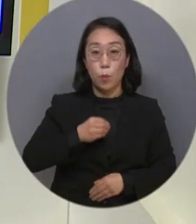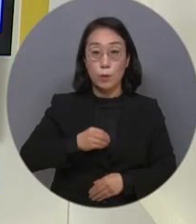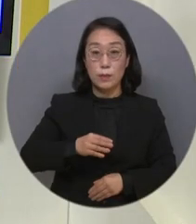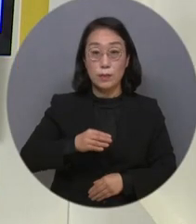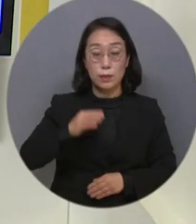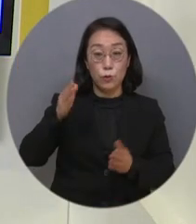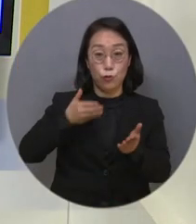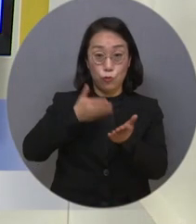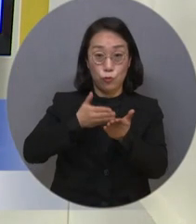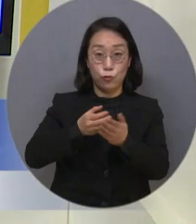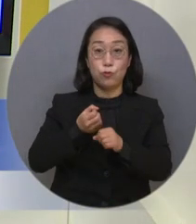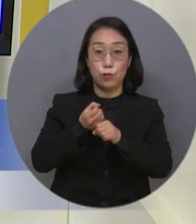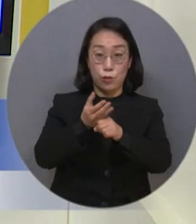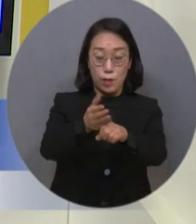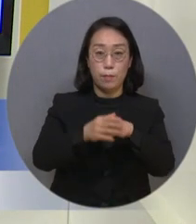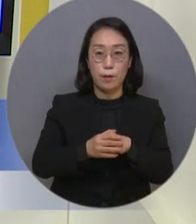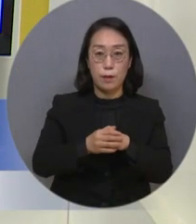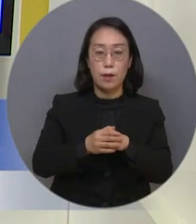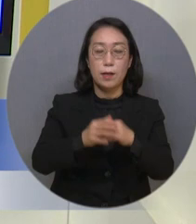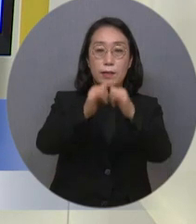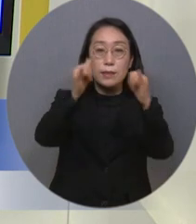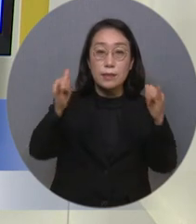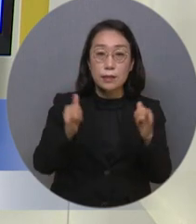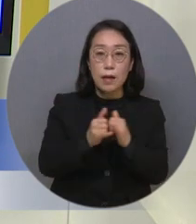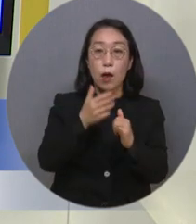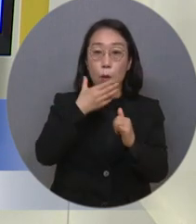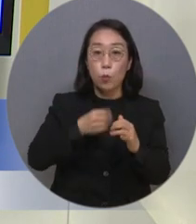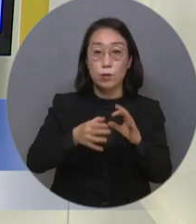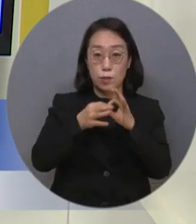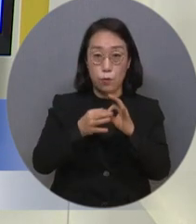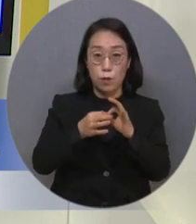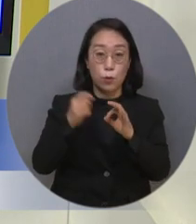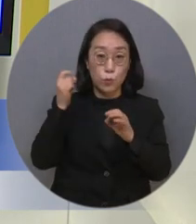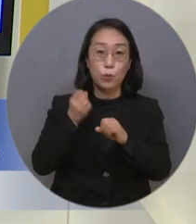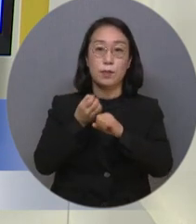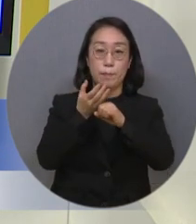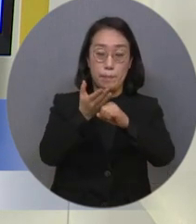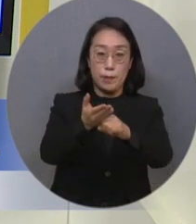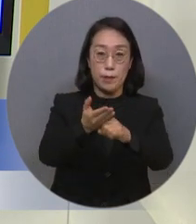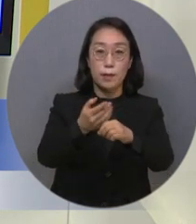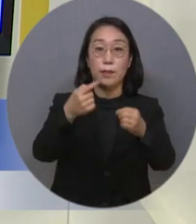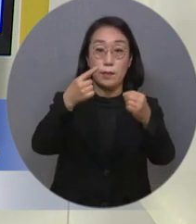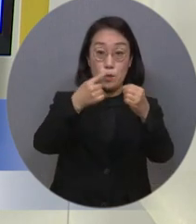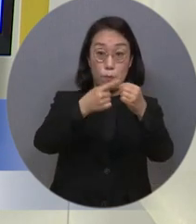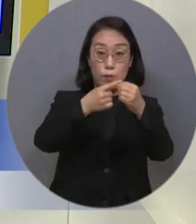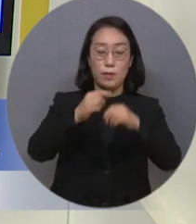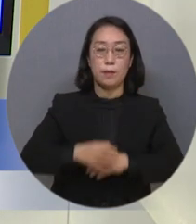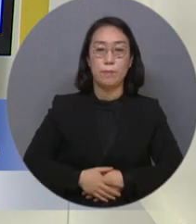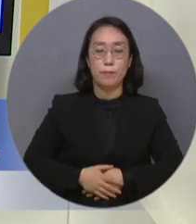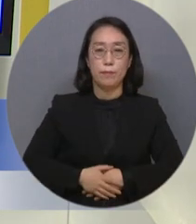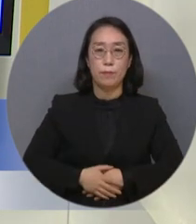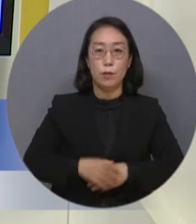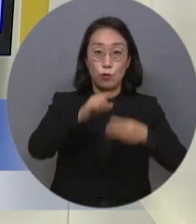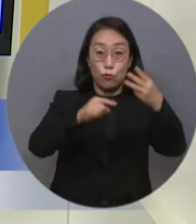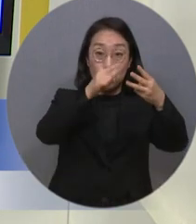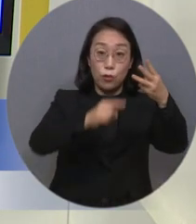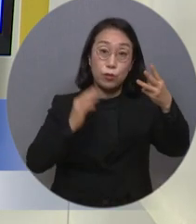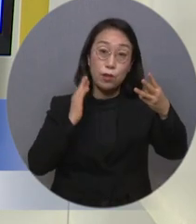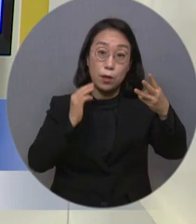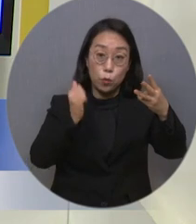브리핑 박정윤입니다 웰페어뉴스와 함께 사회복지개 이슈를 만나봅니다 첫 번째 기사입니다 윤석열